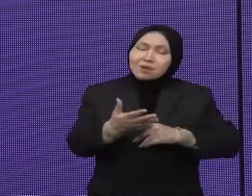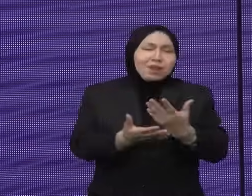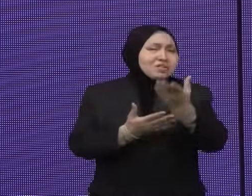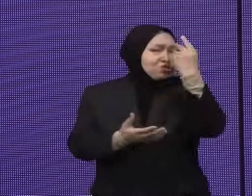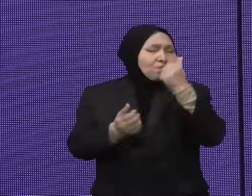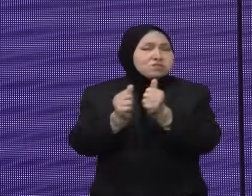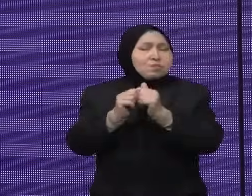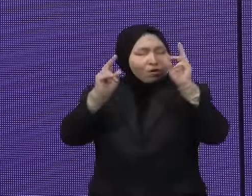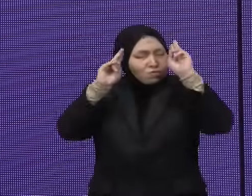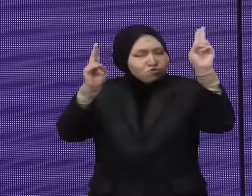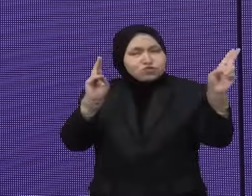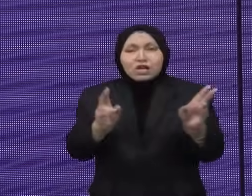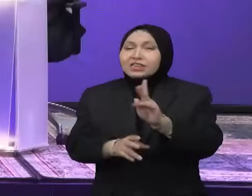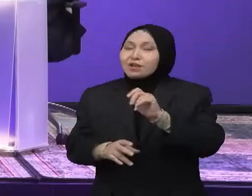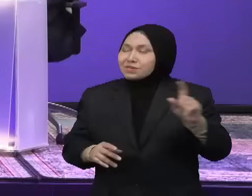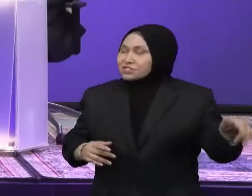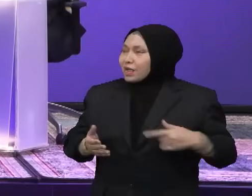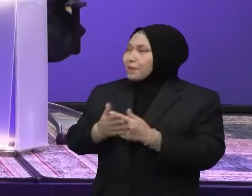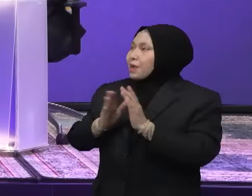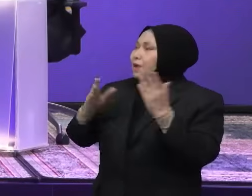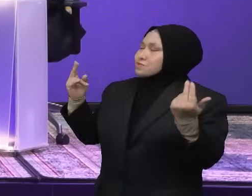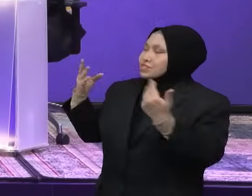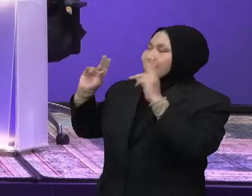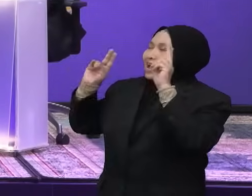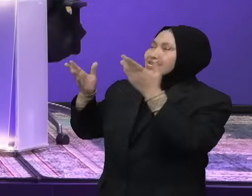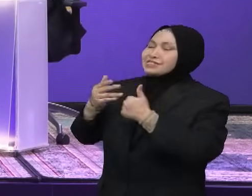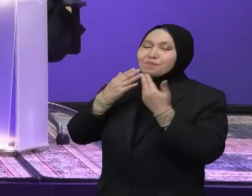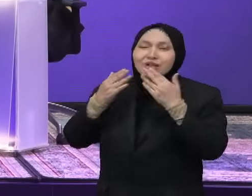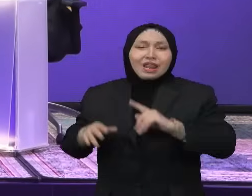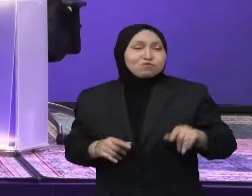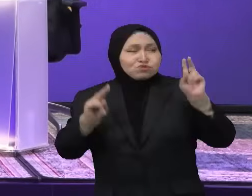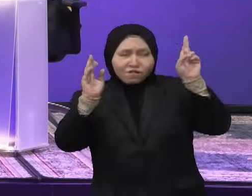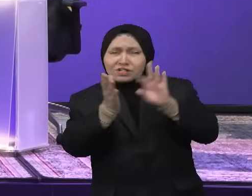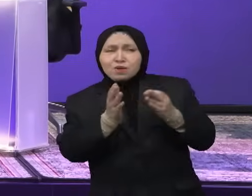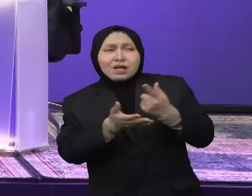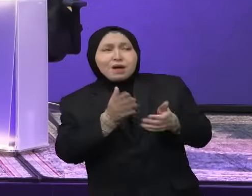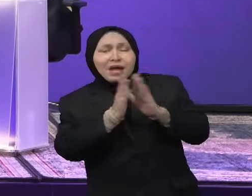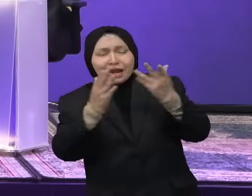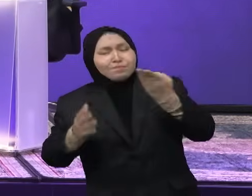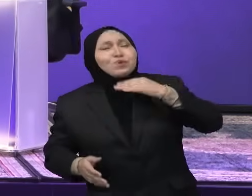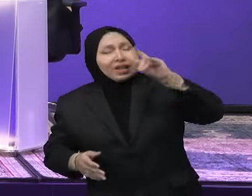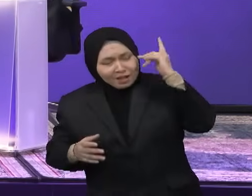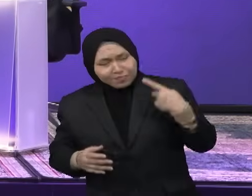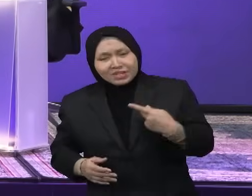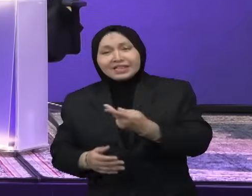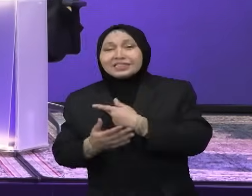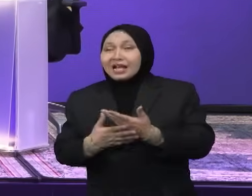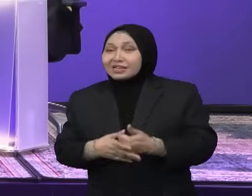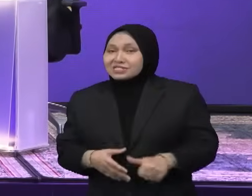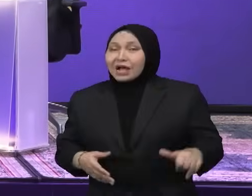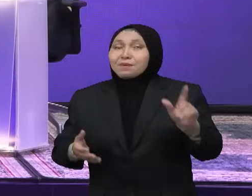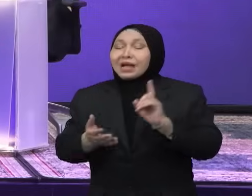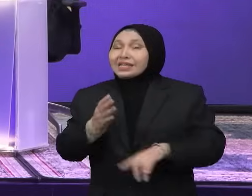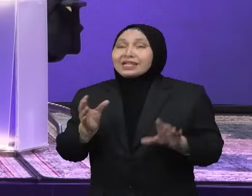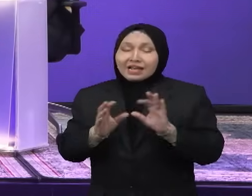bersama Al-Fadhil Ustaz Tirmizi Ali. Apa khabar Ustaz? Baik, alhamdulillah. Safa, apa khabar? Baik, alhamdulillah Ustaz ya. Kita berat tajuknya. Ya. Berat hayatnya.